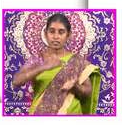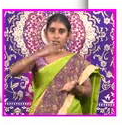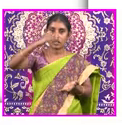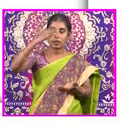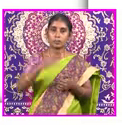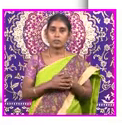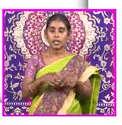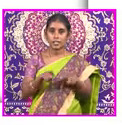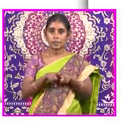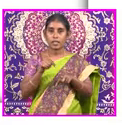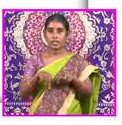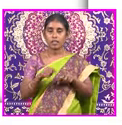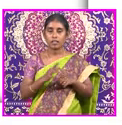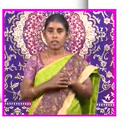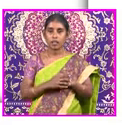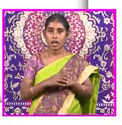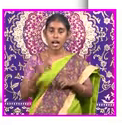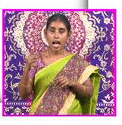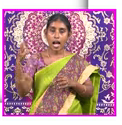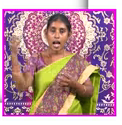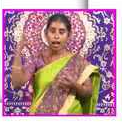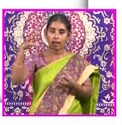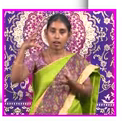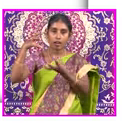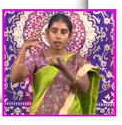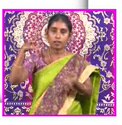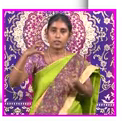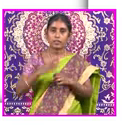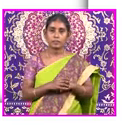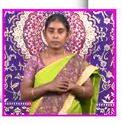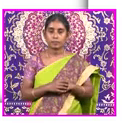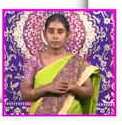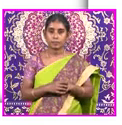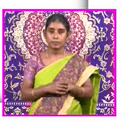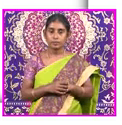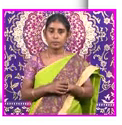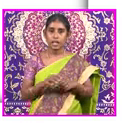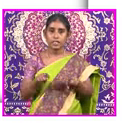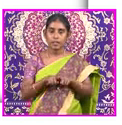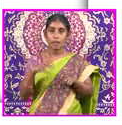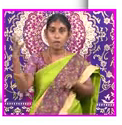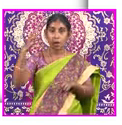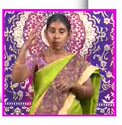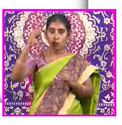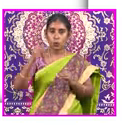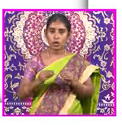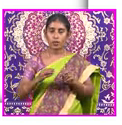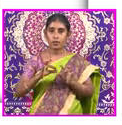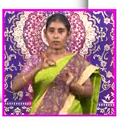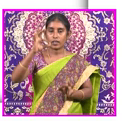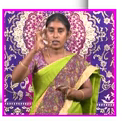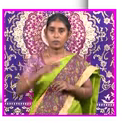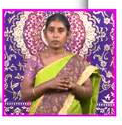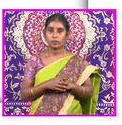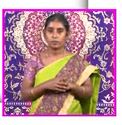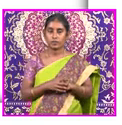வளிமண்டலத்தில் புவியின் மேற்பகுதியிலிருந்து கீழ்ப்பகுதியிலிருந்து மேல் பகுதிக்கு வளிமண்டலத்தை நோக்கி செல்ல செல்ல வெப்பமானது குறைகிறது. இந்த